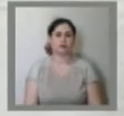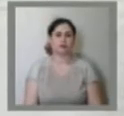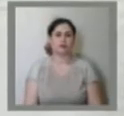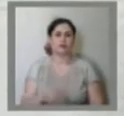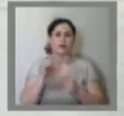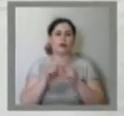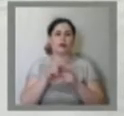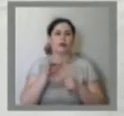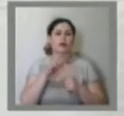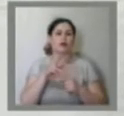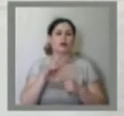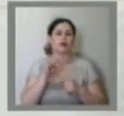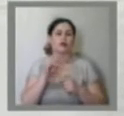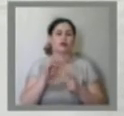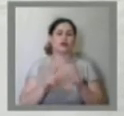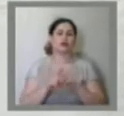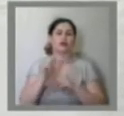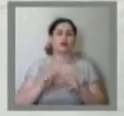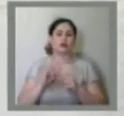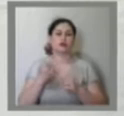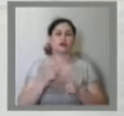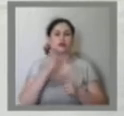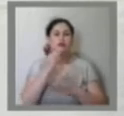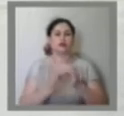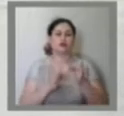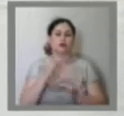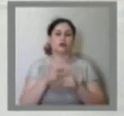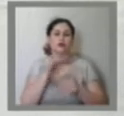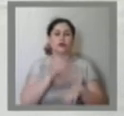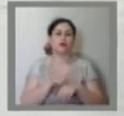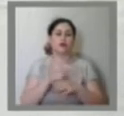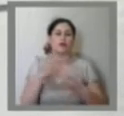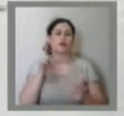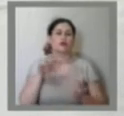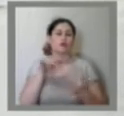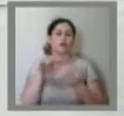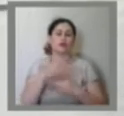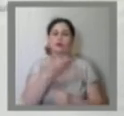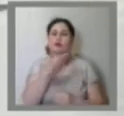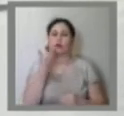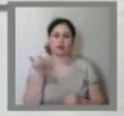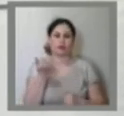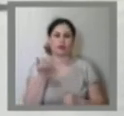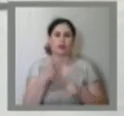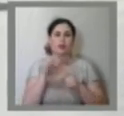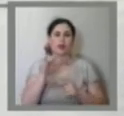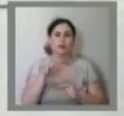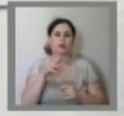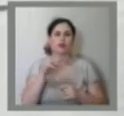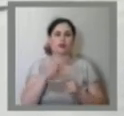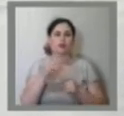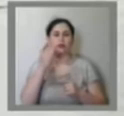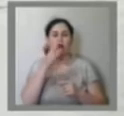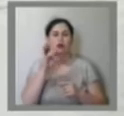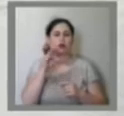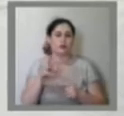Контрольно-пропускний пункт «Каланчак» працює вже півтори доби. За цей час великого напливу людей не спостерігається. Адмінмежу з окупованим Кримом